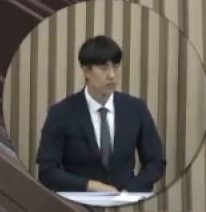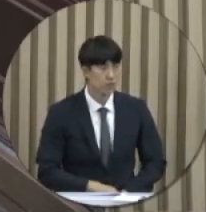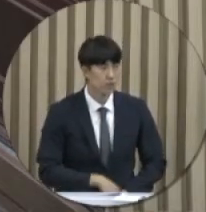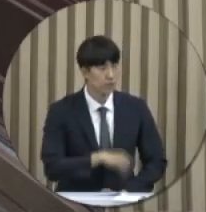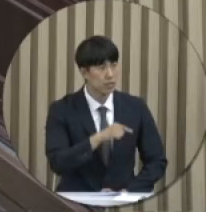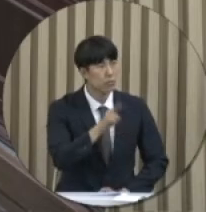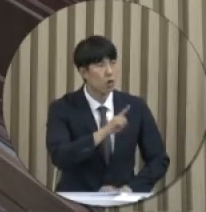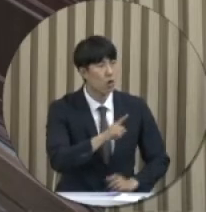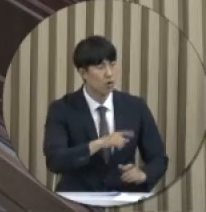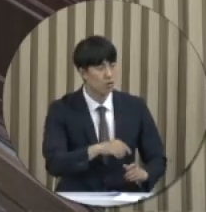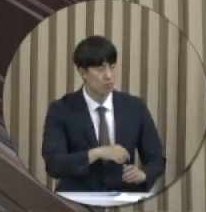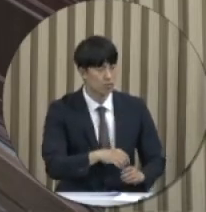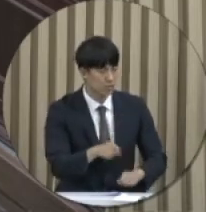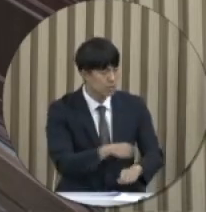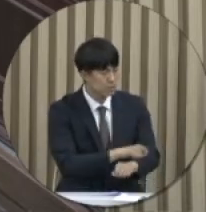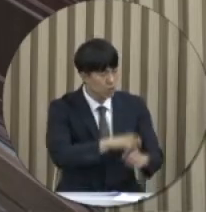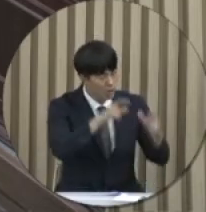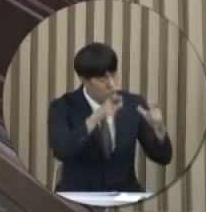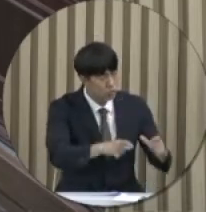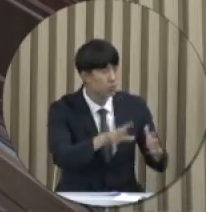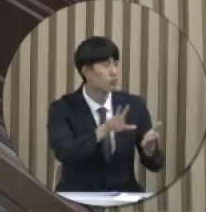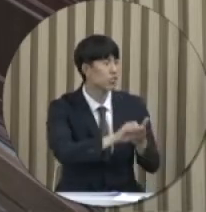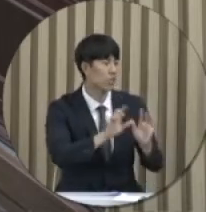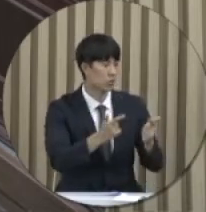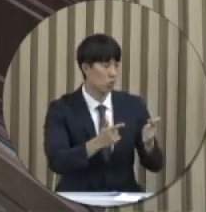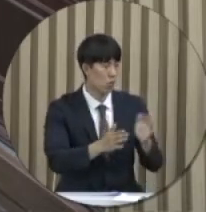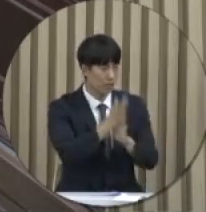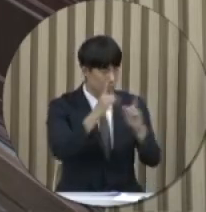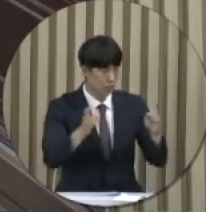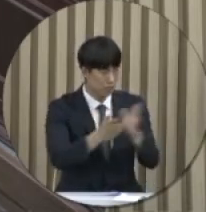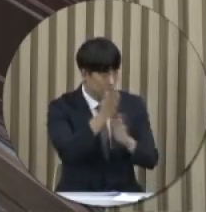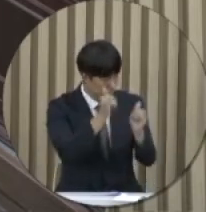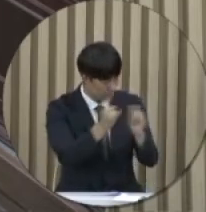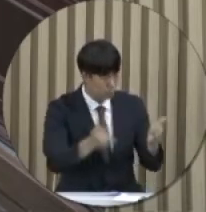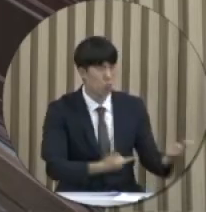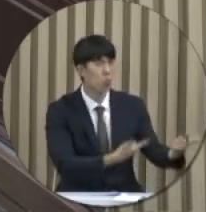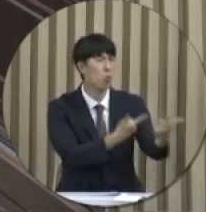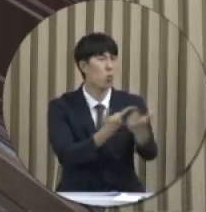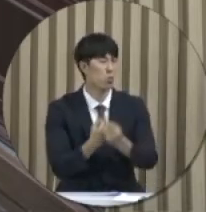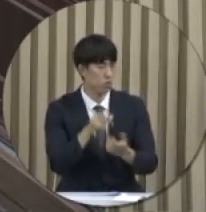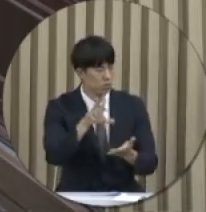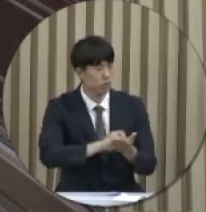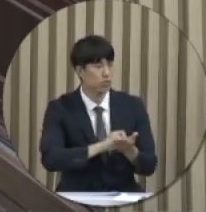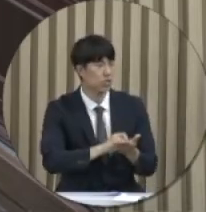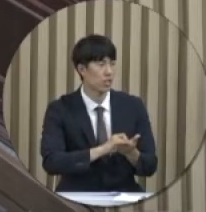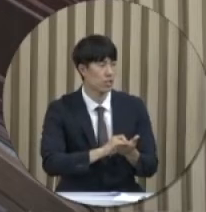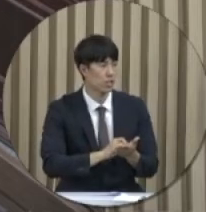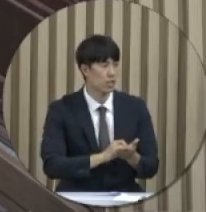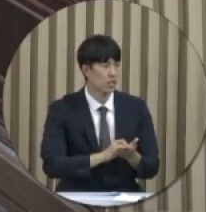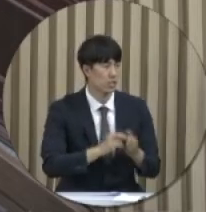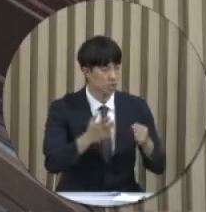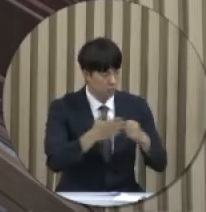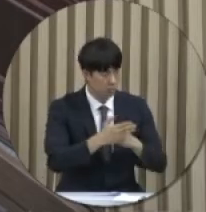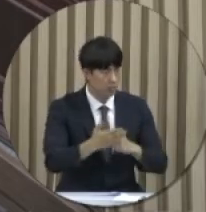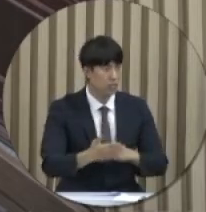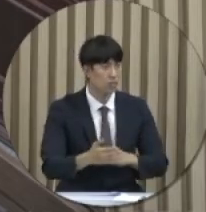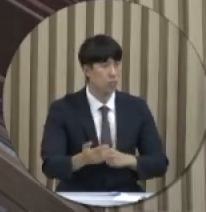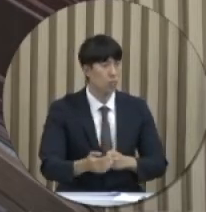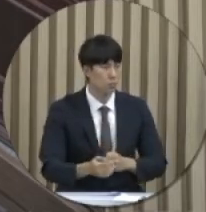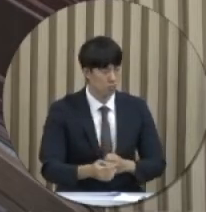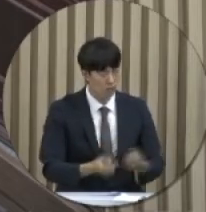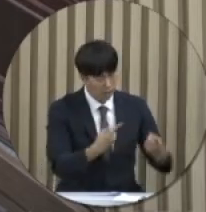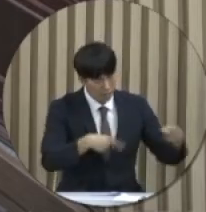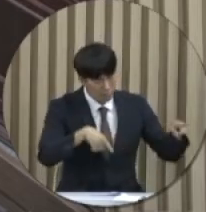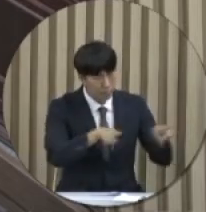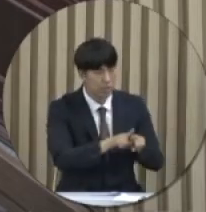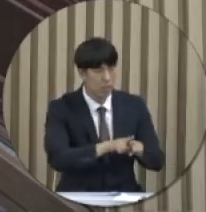어느 지역의 특정 지역의 문제만은 아니고요. 우리 화성 시민 모두에 해당되는 부분이기 때문에 모두가 함께 할수 있는 그런